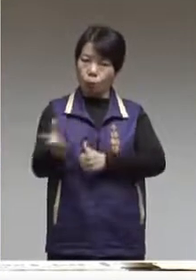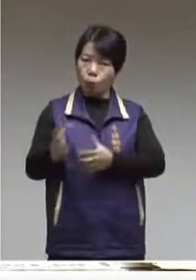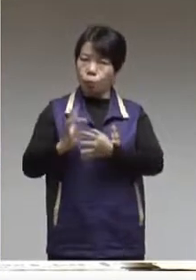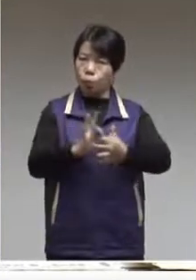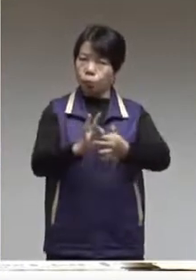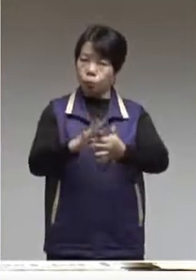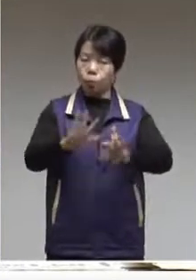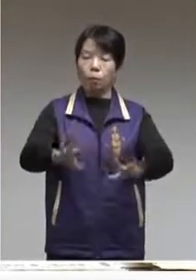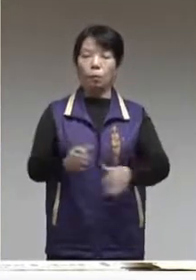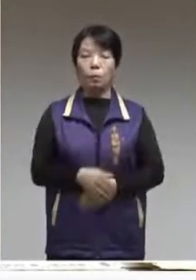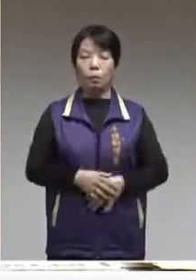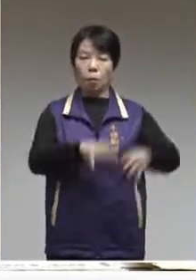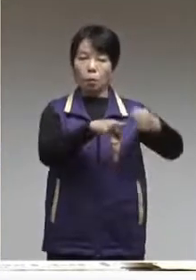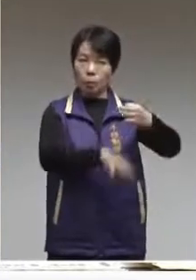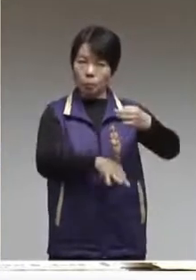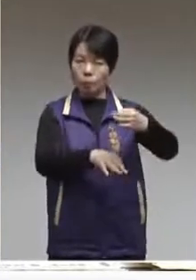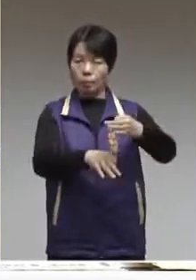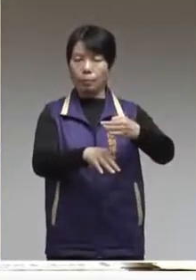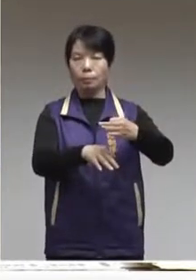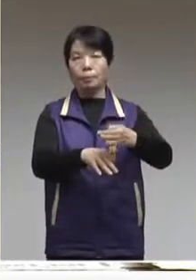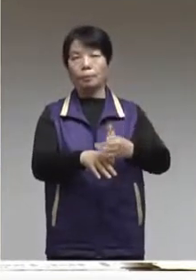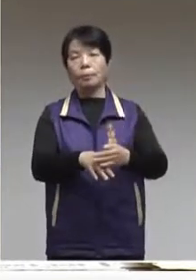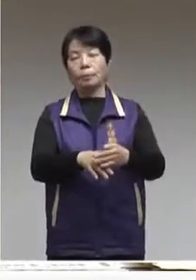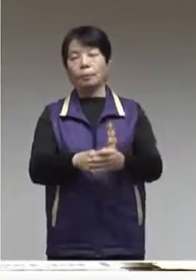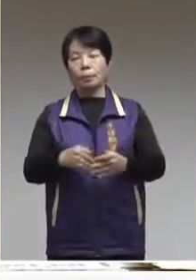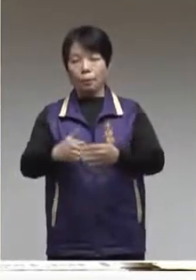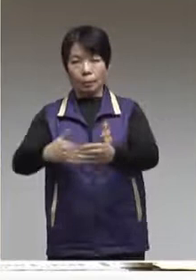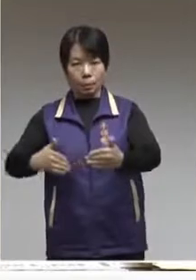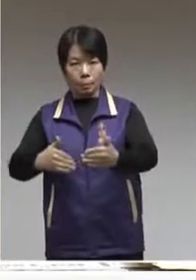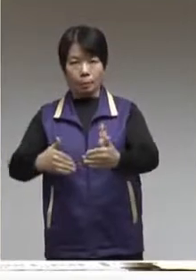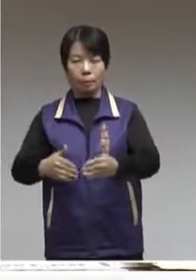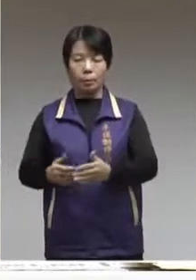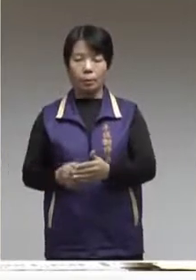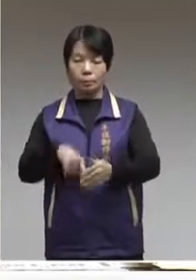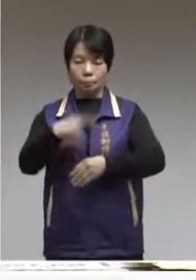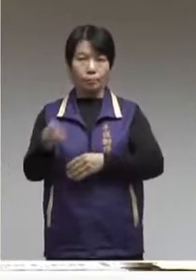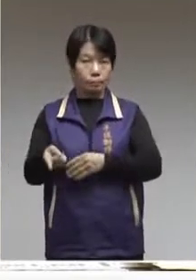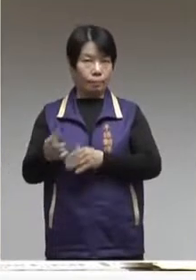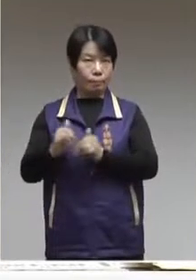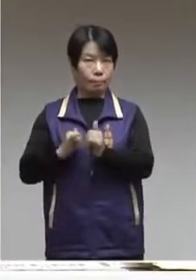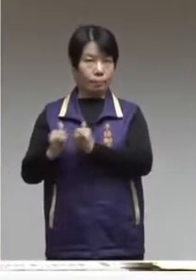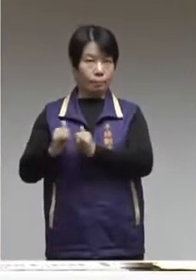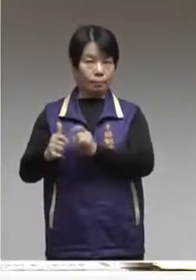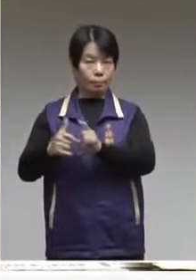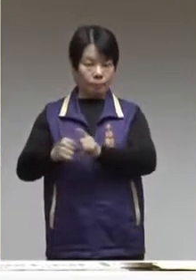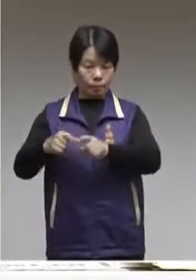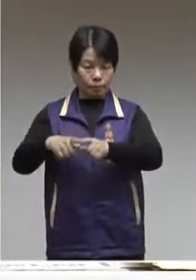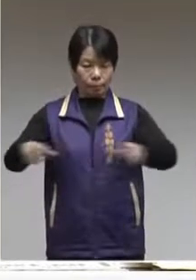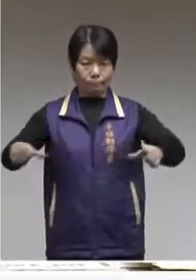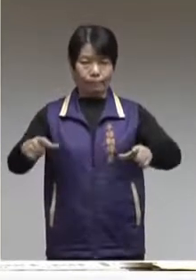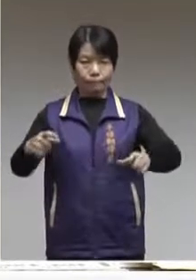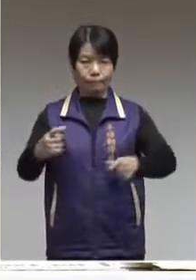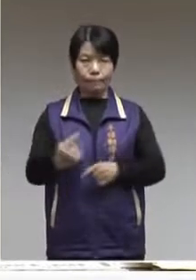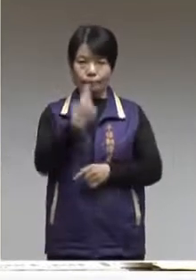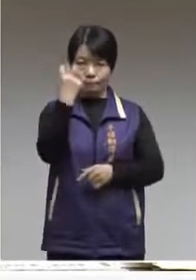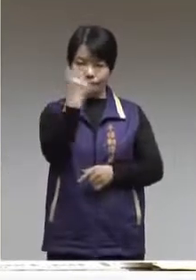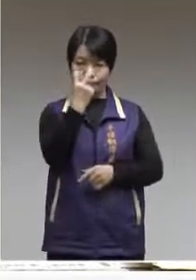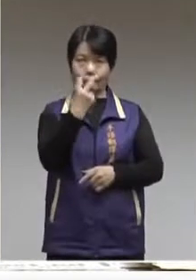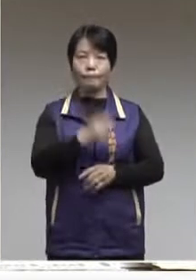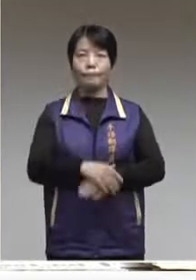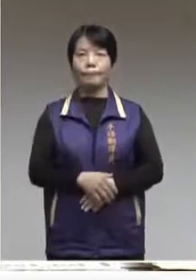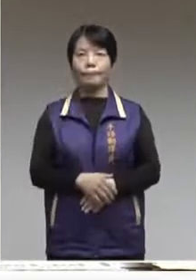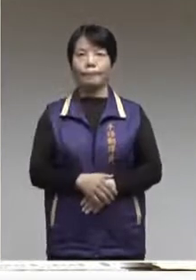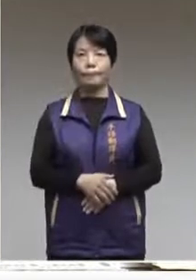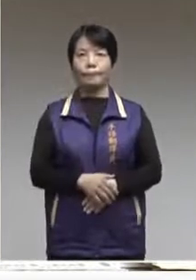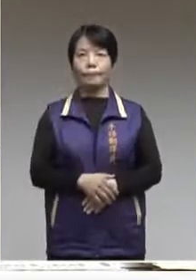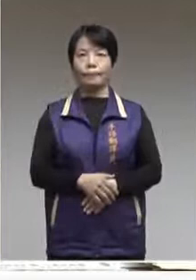框列隔离，然后到社区的这个扩大的这个快筛，那